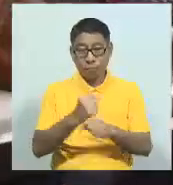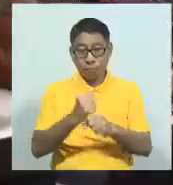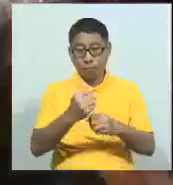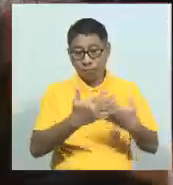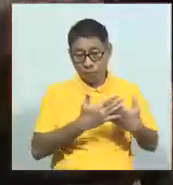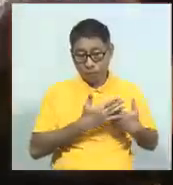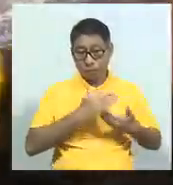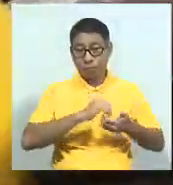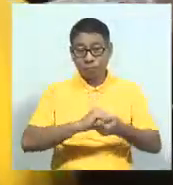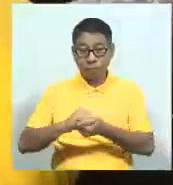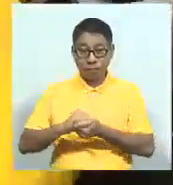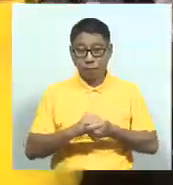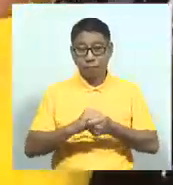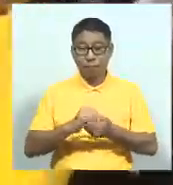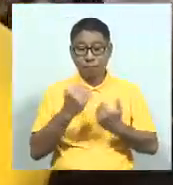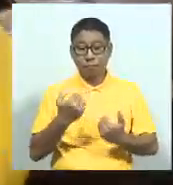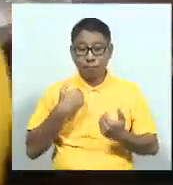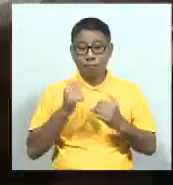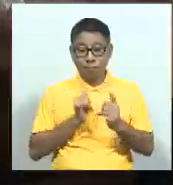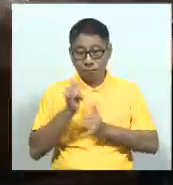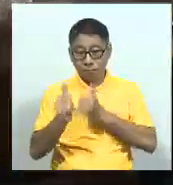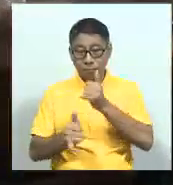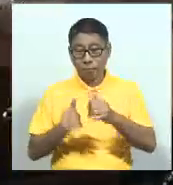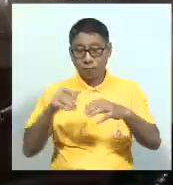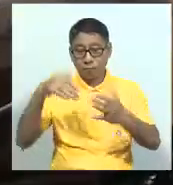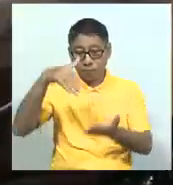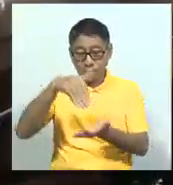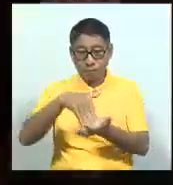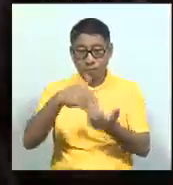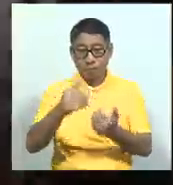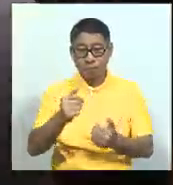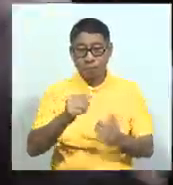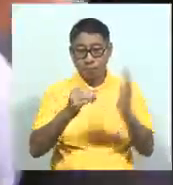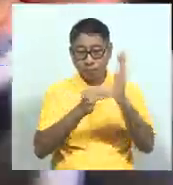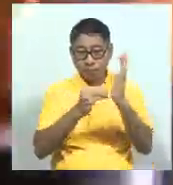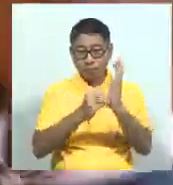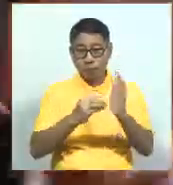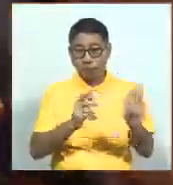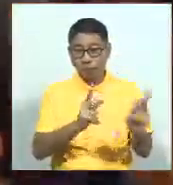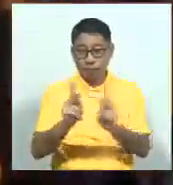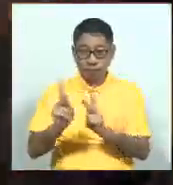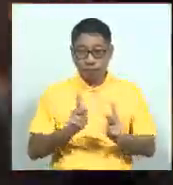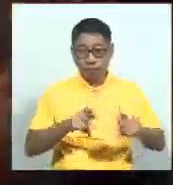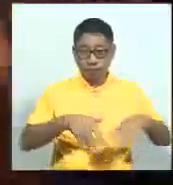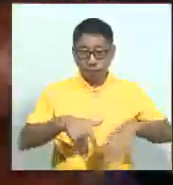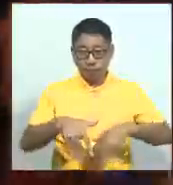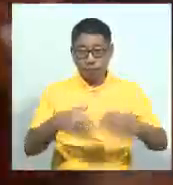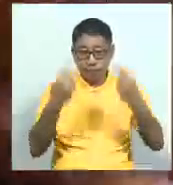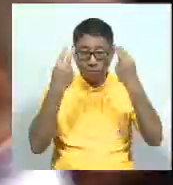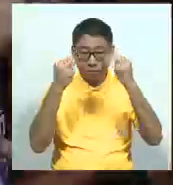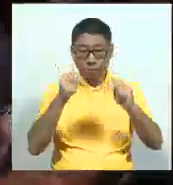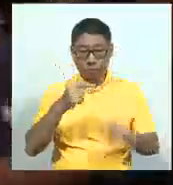ความรักความสามัคคีและในระหว่างที่เยี่ยมศูนย์สร้างสุขทุกวัยคลองเตยซึ่งเป็นศูนย์กิจกรรมของชุมชนนายกรัฐม